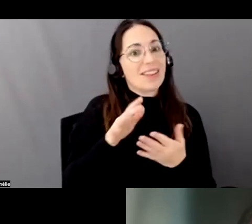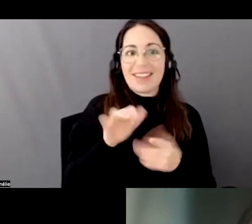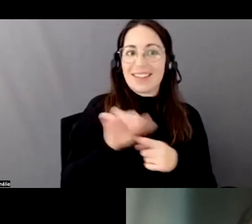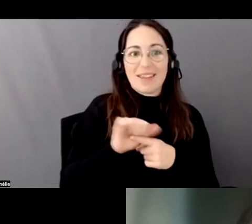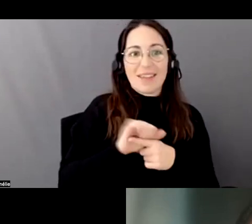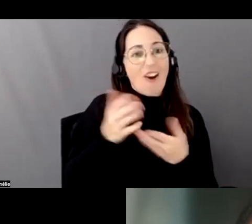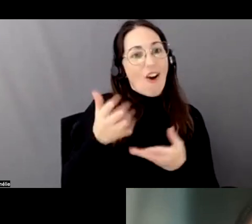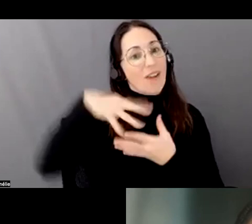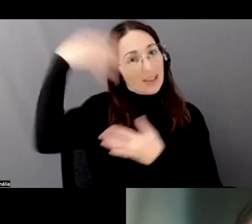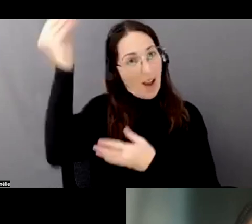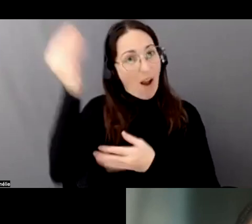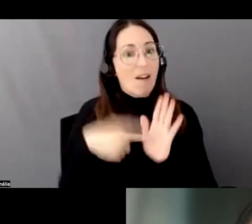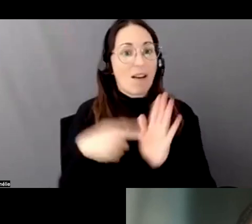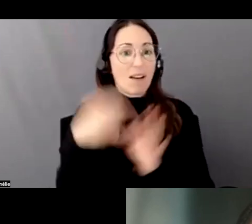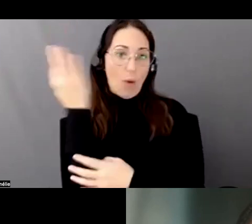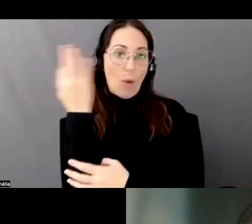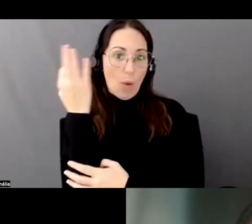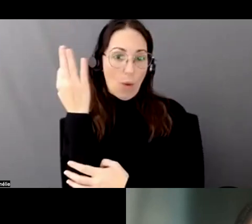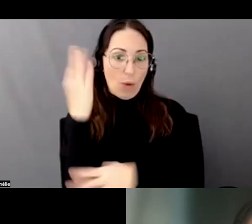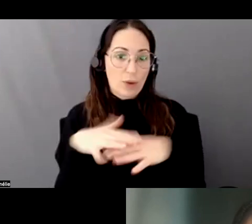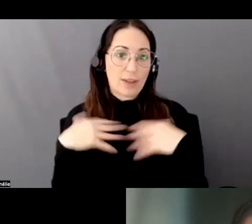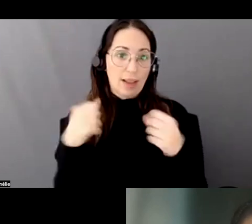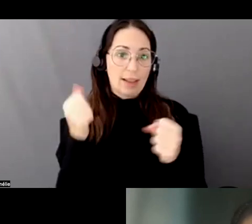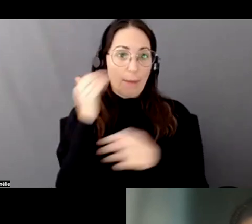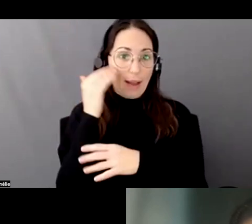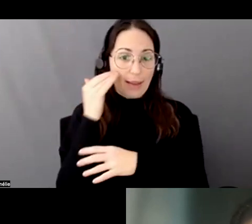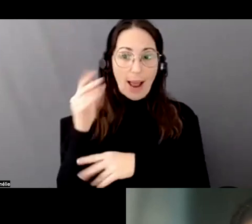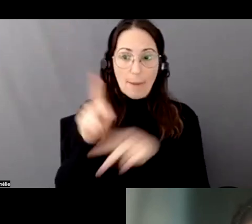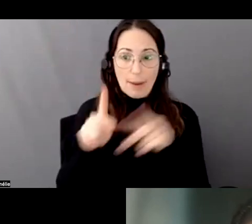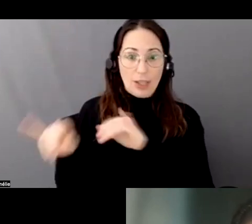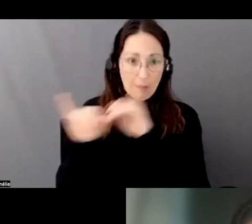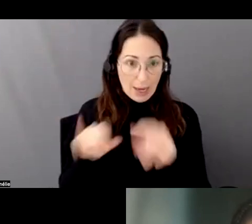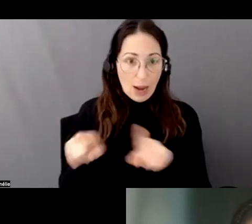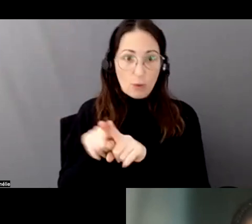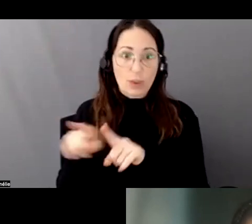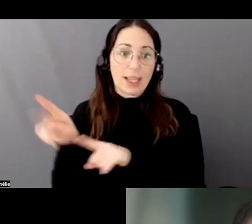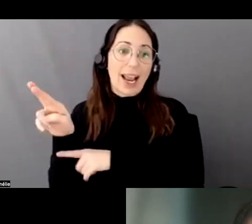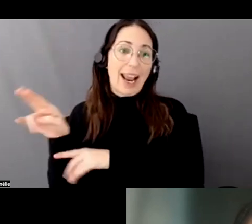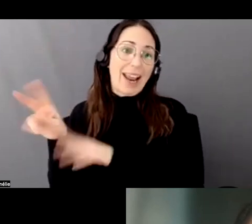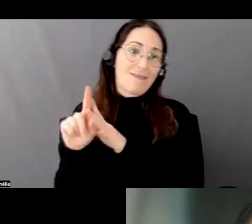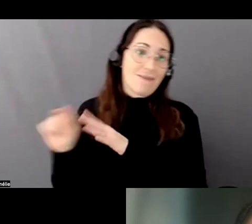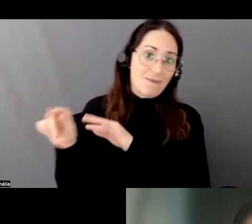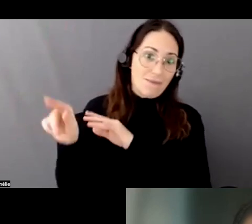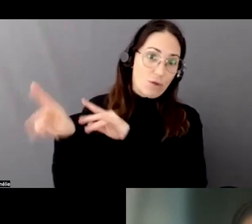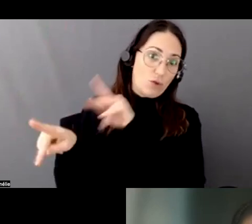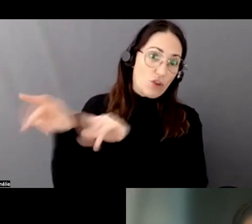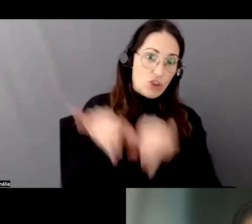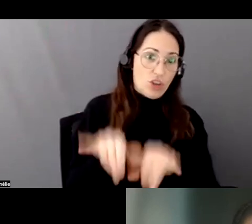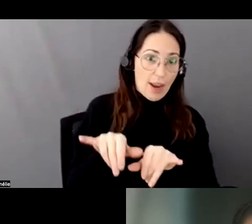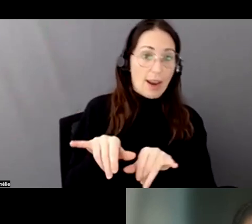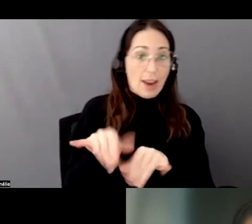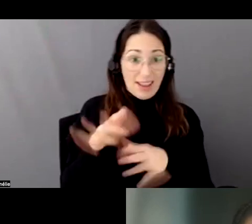Par exemple, le cours sur la santé mentale des immigrants et des réfugiés que j'ai évoqué, c'est un cours